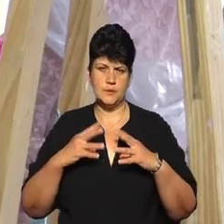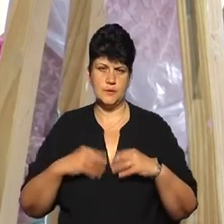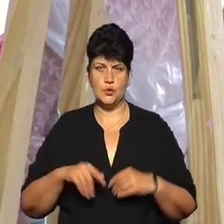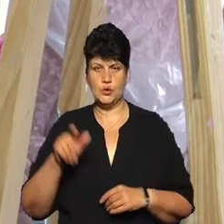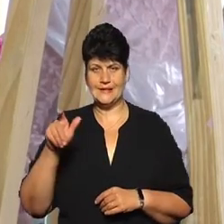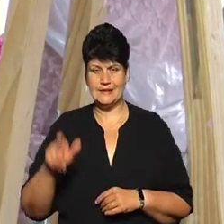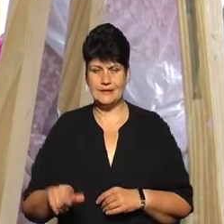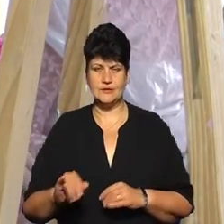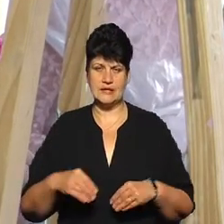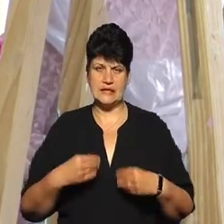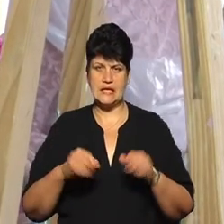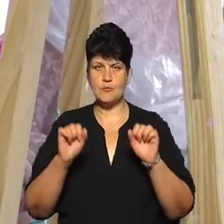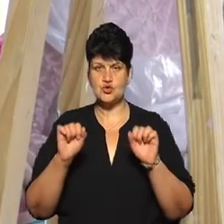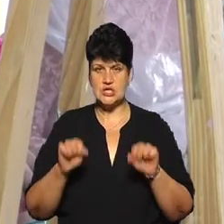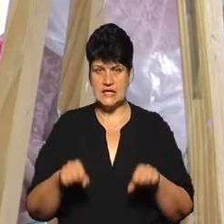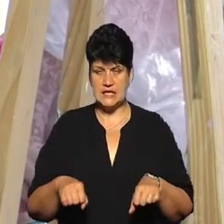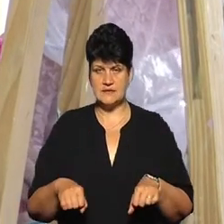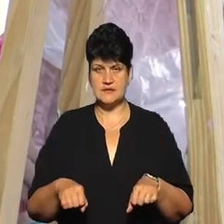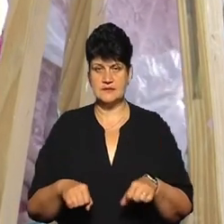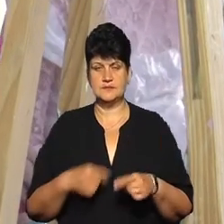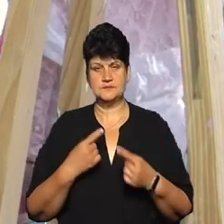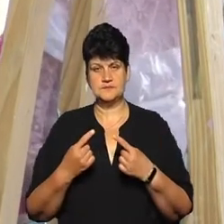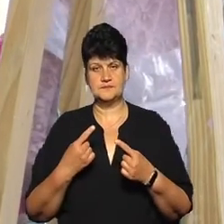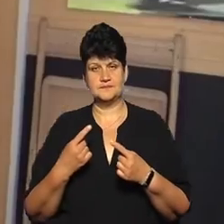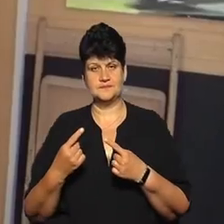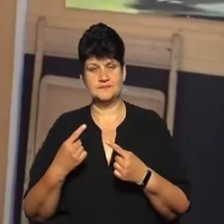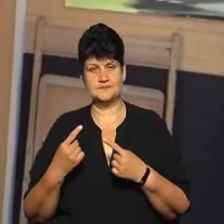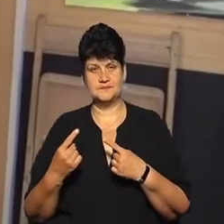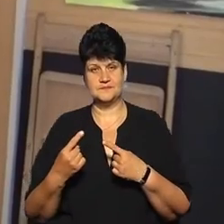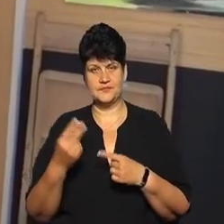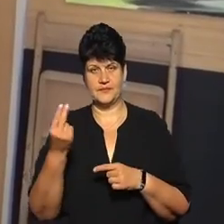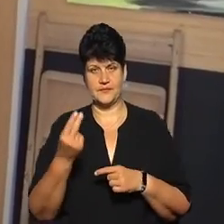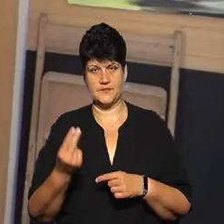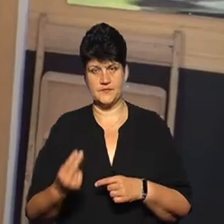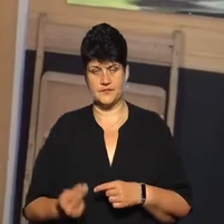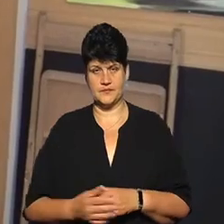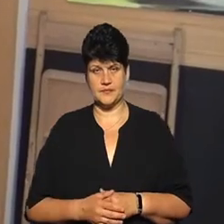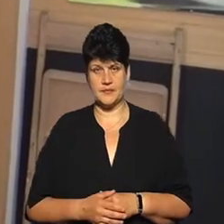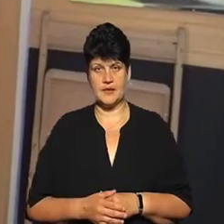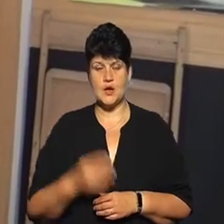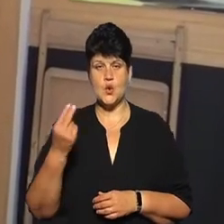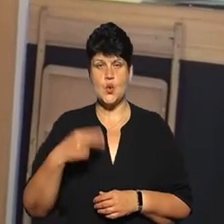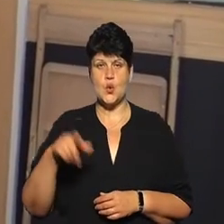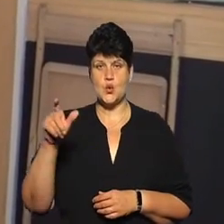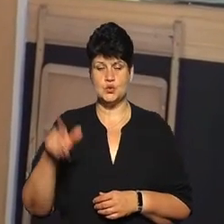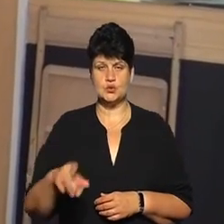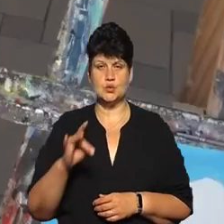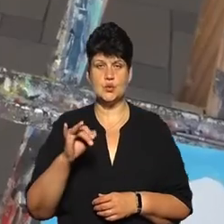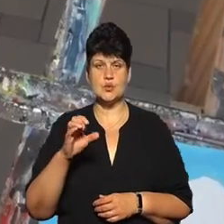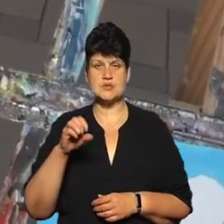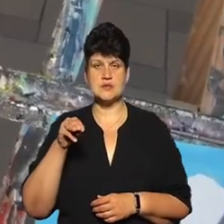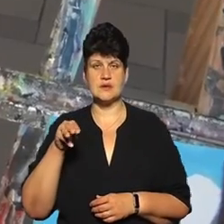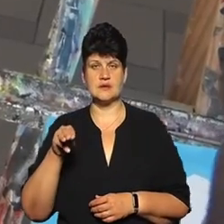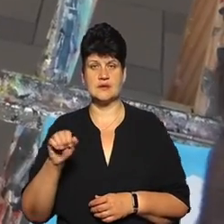їй можливість виховатися, але на картині. Художник Рустам Давлетов розповідає, проводить